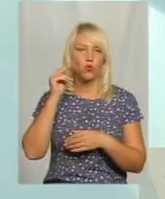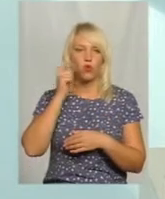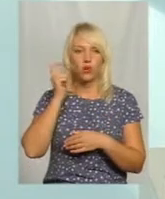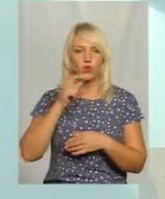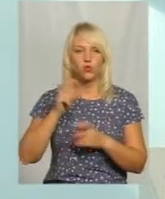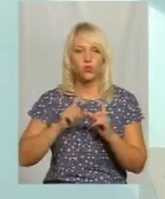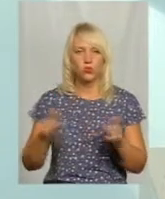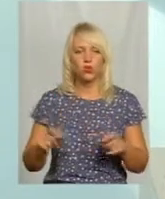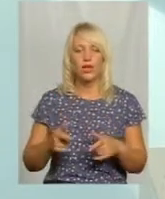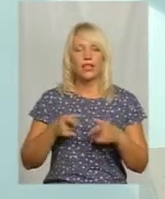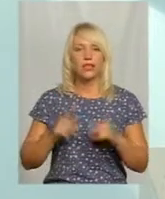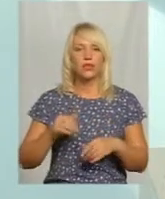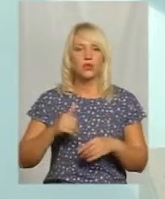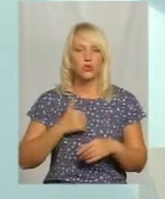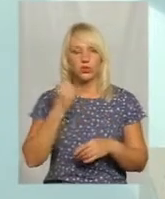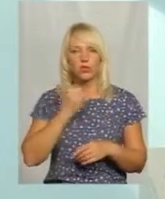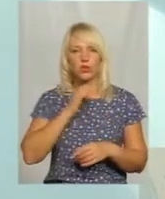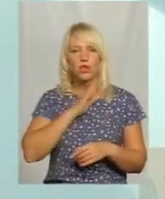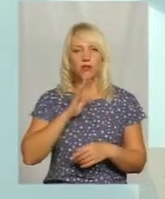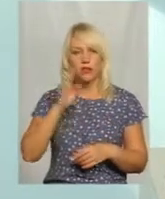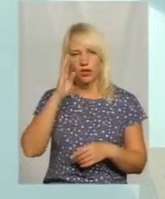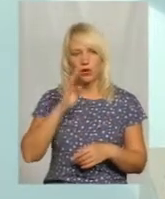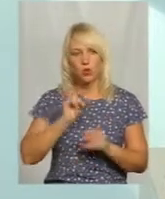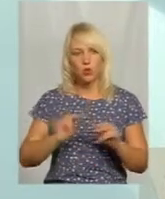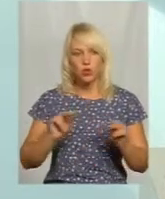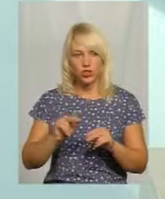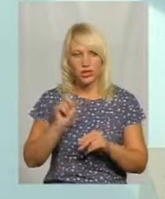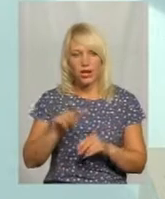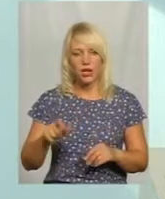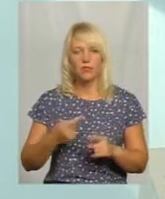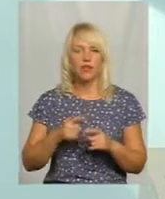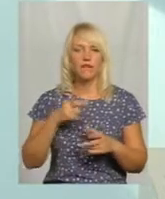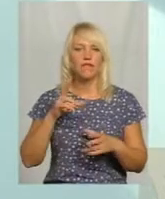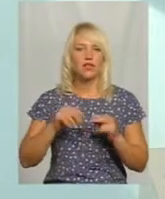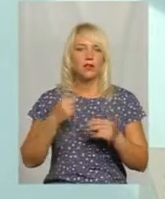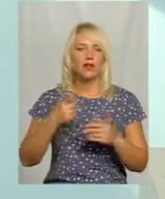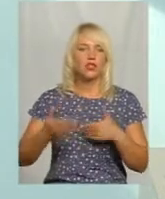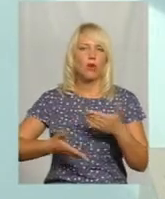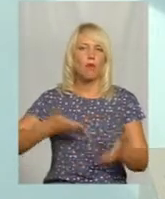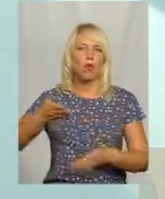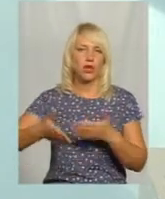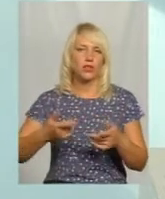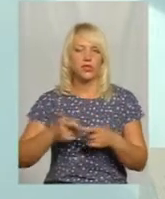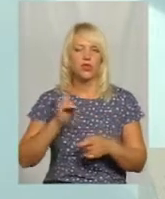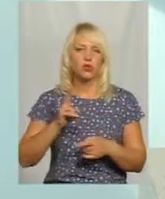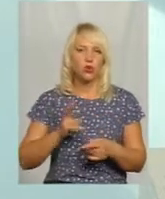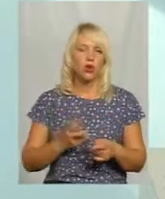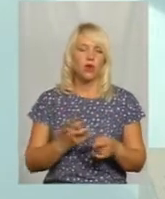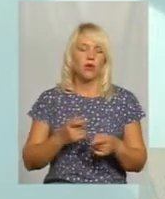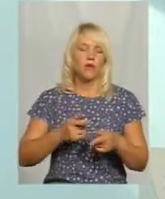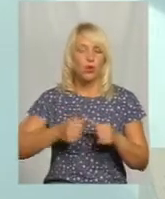Дійсно, хочеться подякувати тим учителям, я їх називаю першопрохідці, які минулого року погодилися